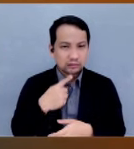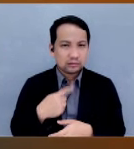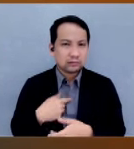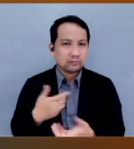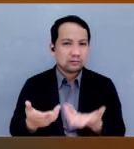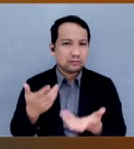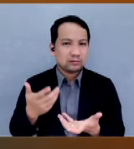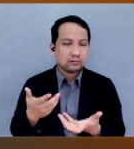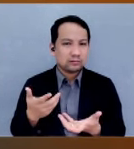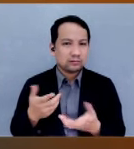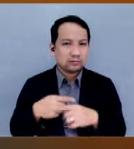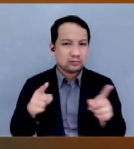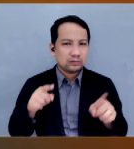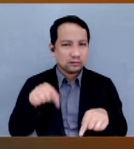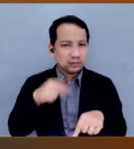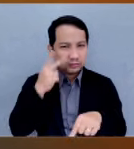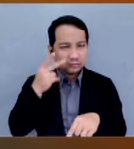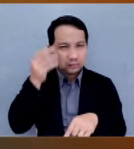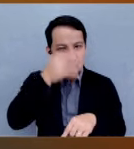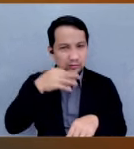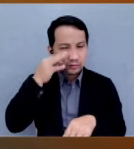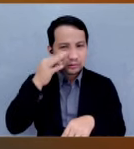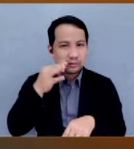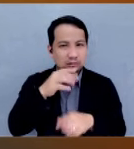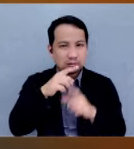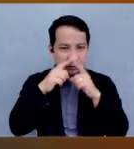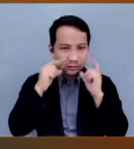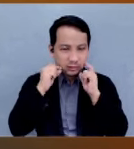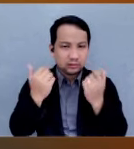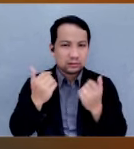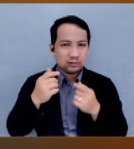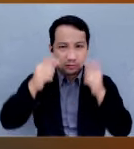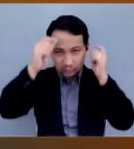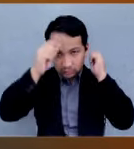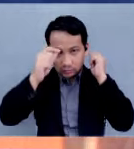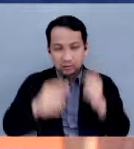hindi ko rin po siya nakuha siya, sila ka-baseman po siya, tsaka nakasombrero.